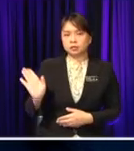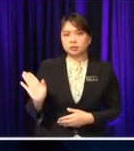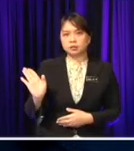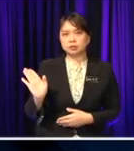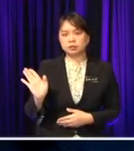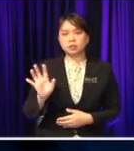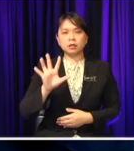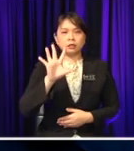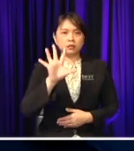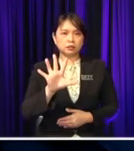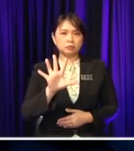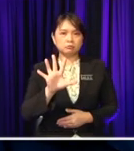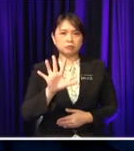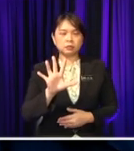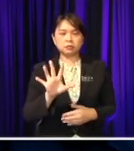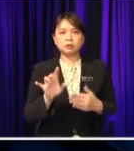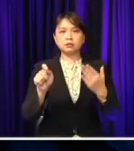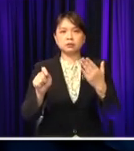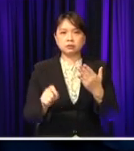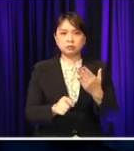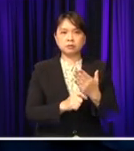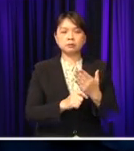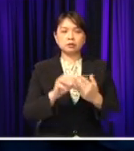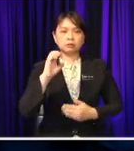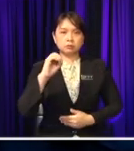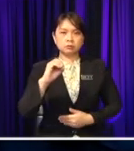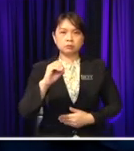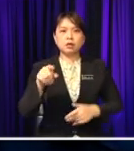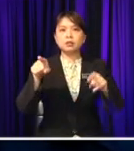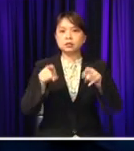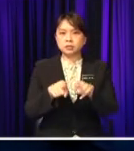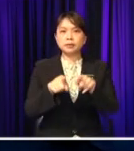tambah kosong sama dengan